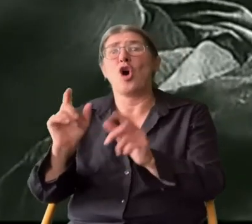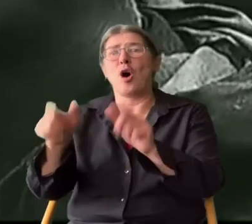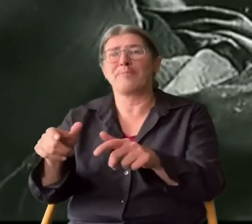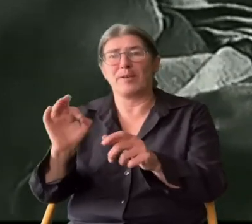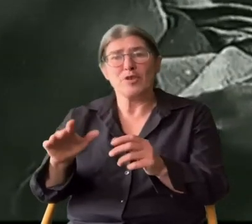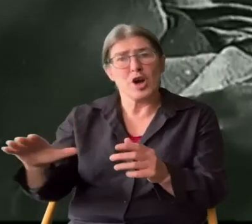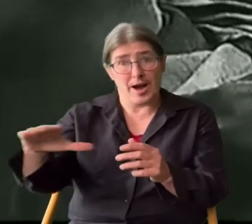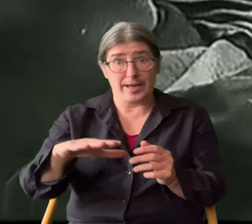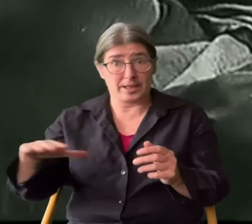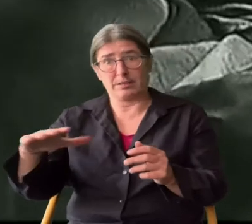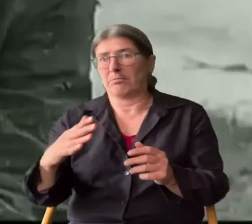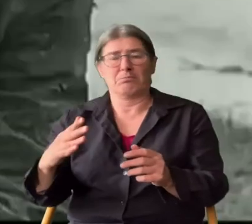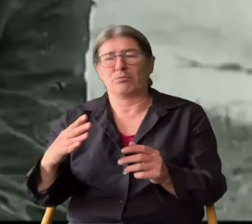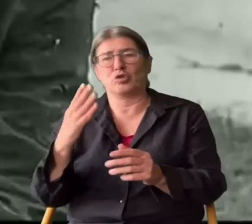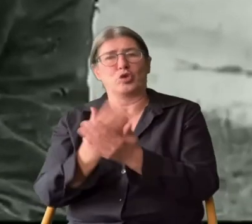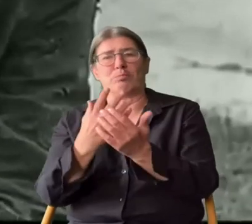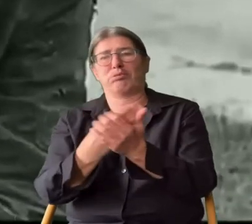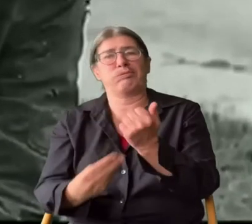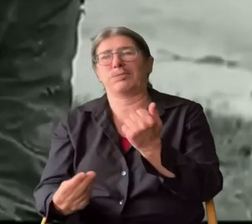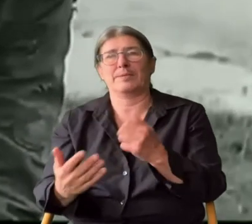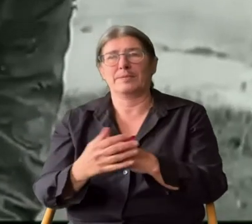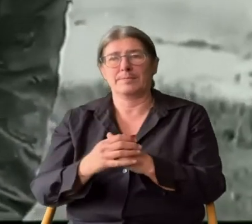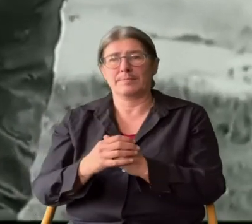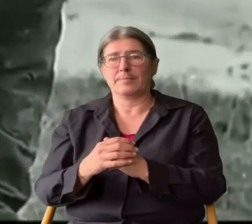Opfer für ein Reich, das längst verloren ist.